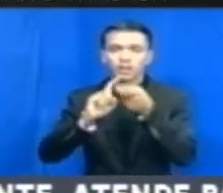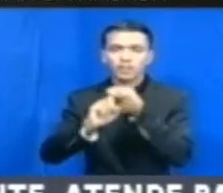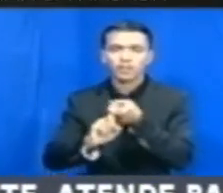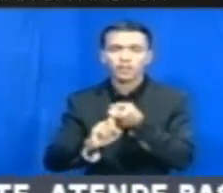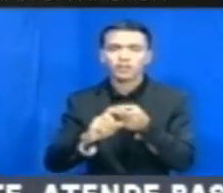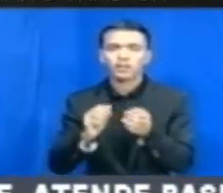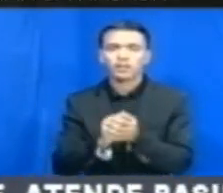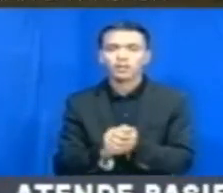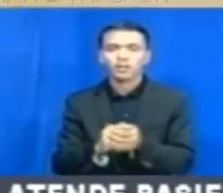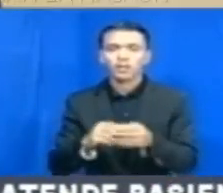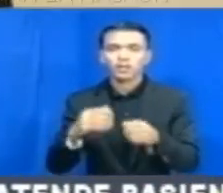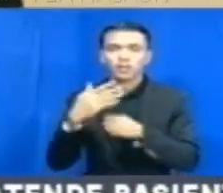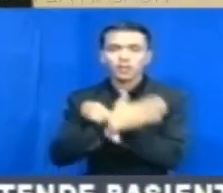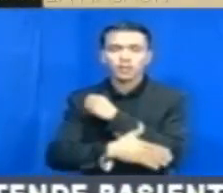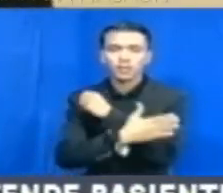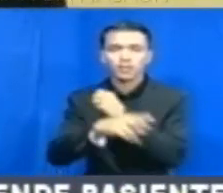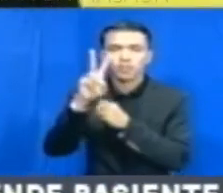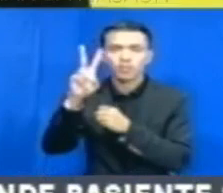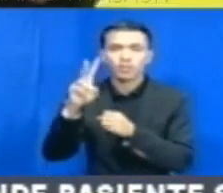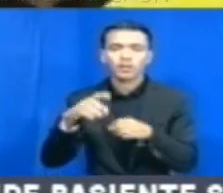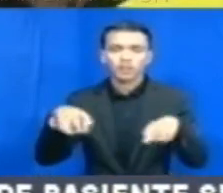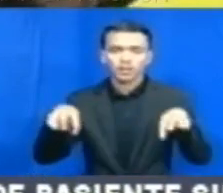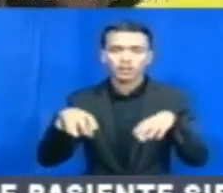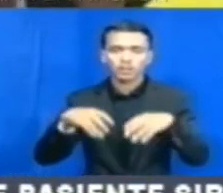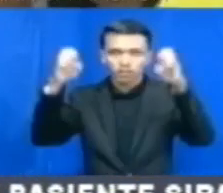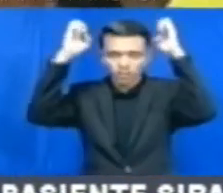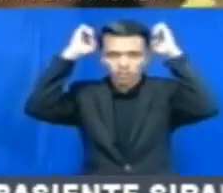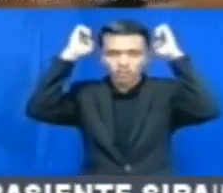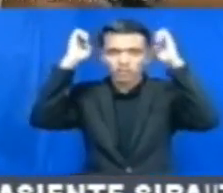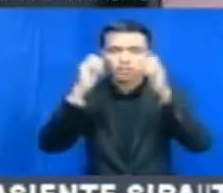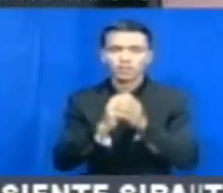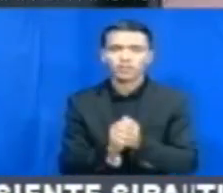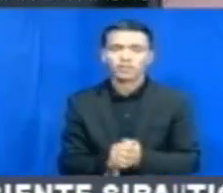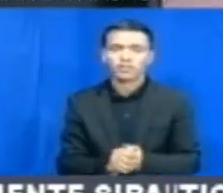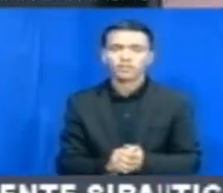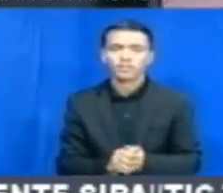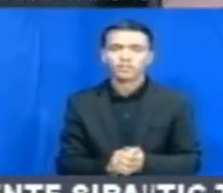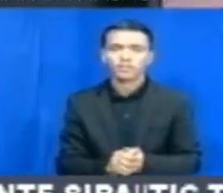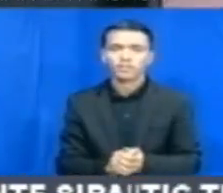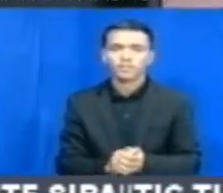relação bilateral entre nação drua e a setor educação. Sharing ya, sharing